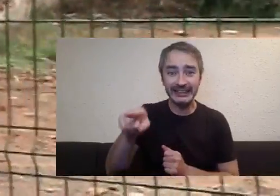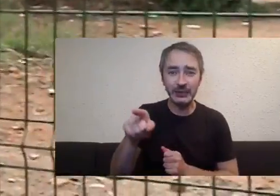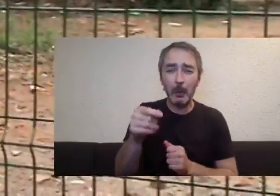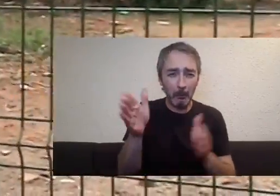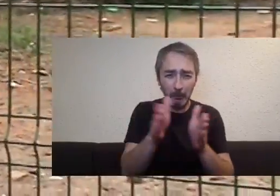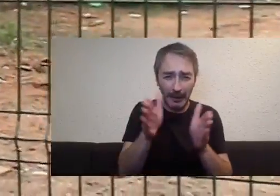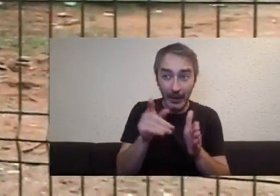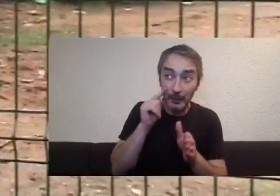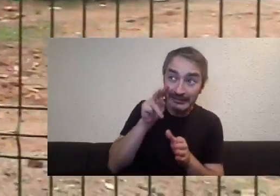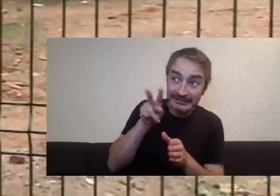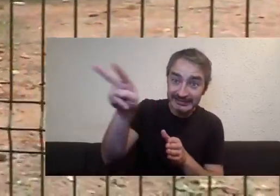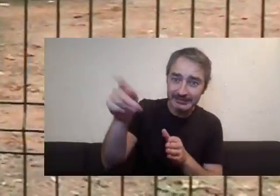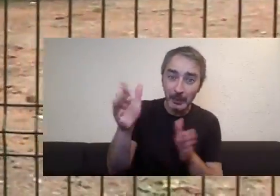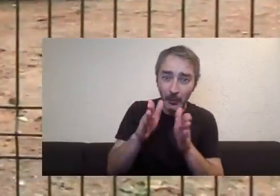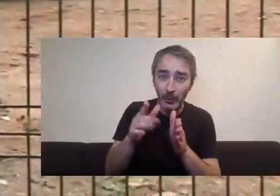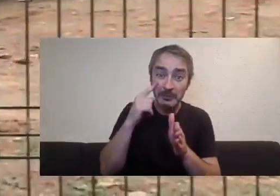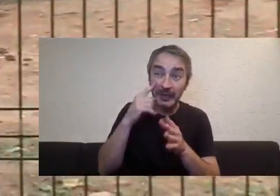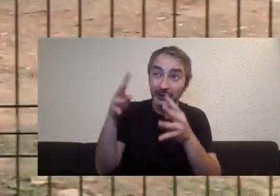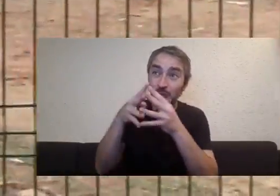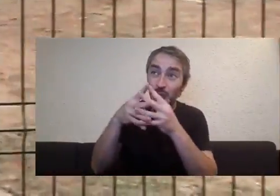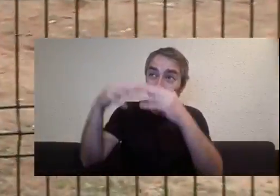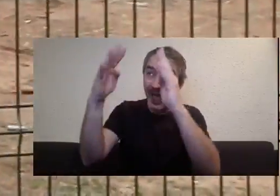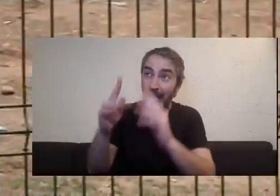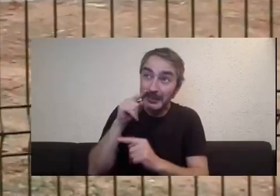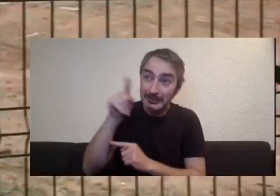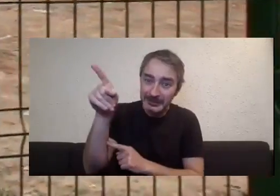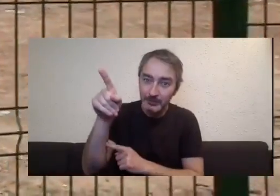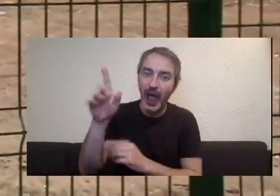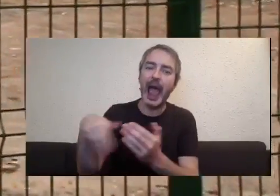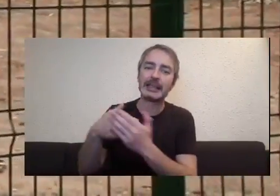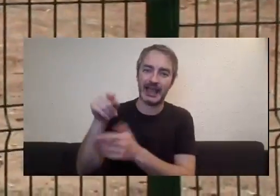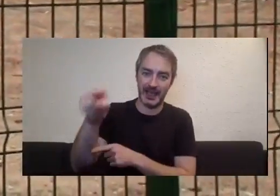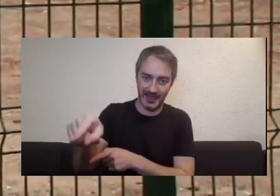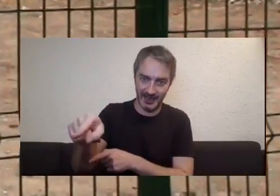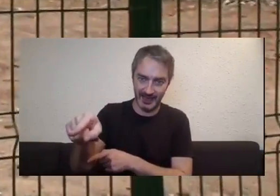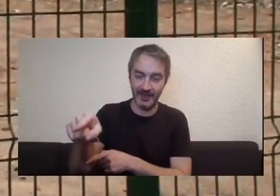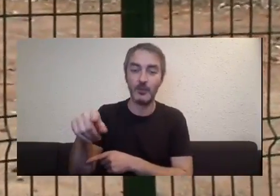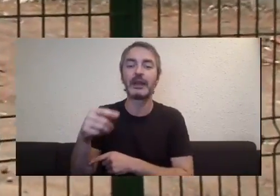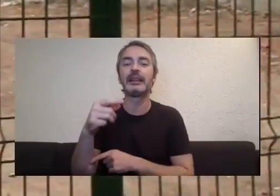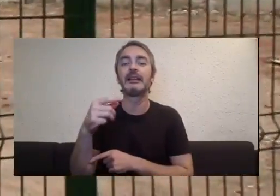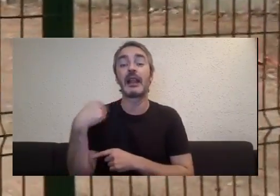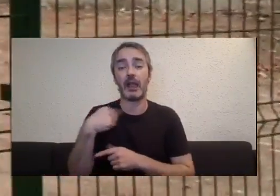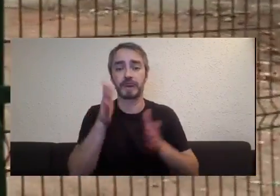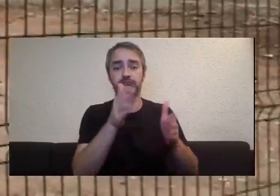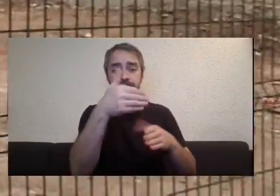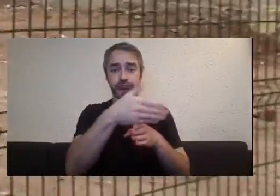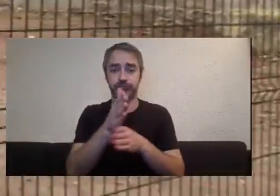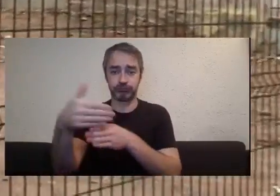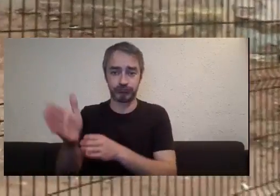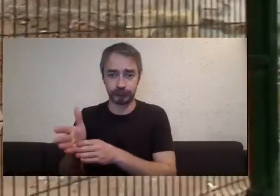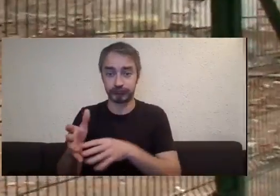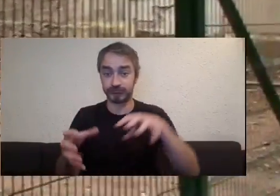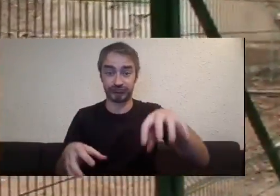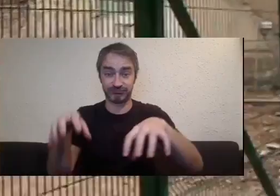No penseu que era molt petit, de fet allà era l'estructura aquesta d'aquí dalt, que veieu, s'allargava fins aquí, més o menys eren tres parcel·les, tres